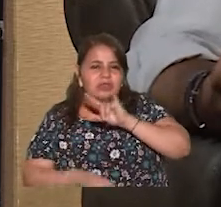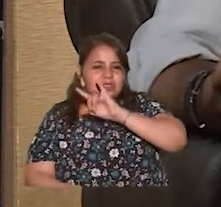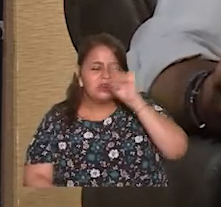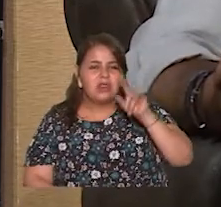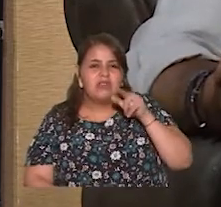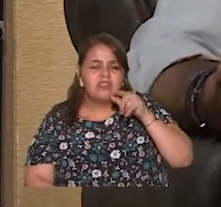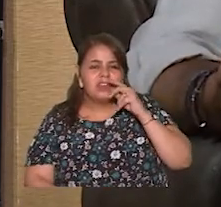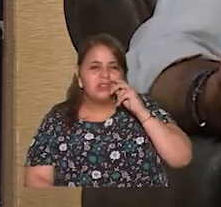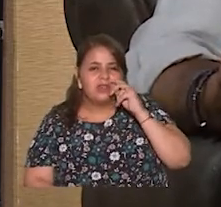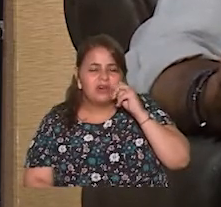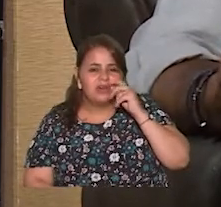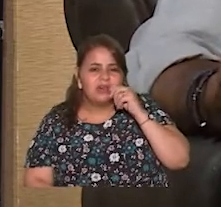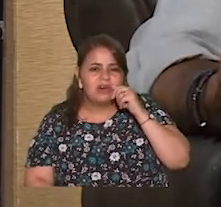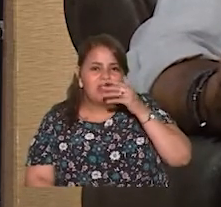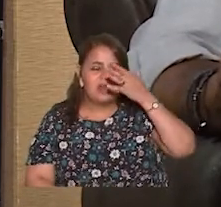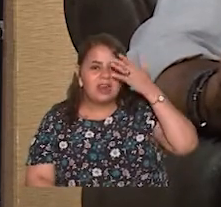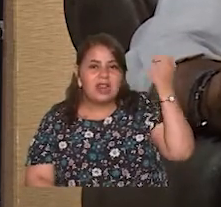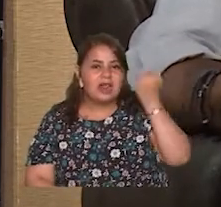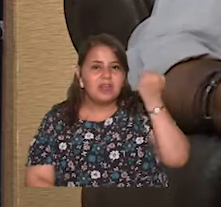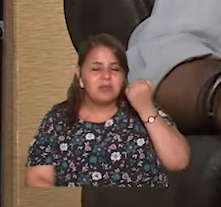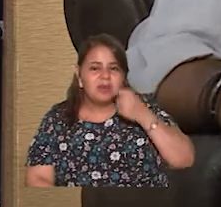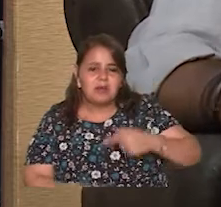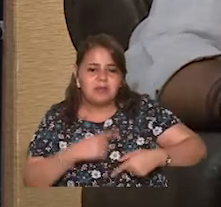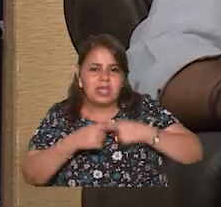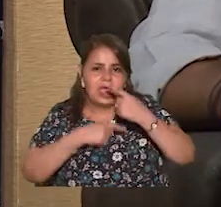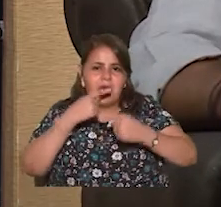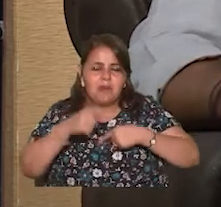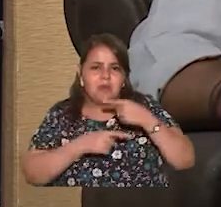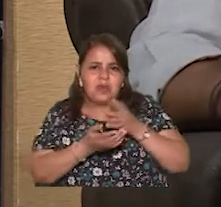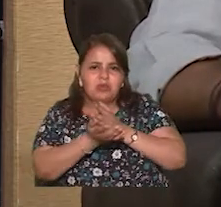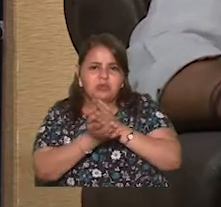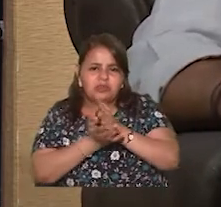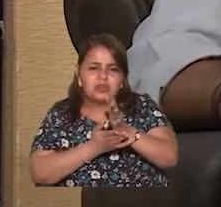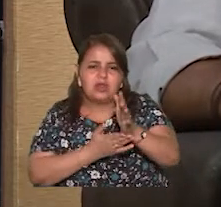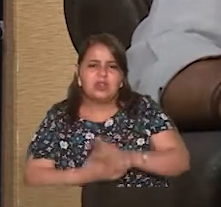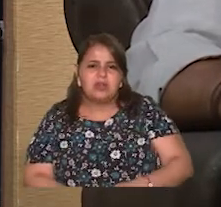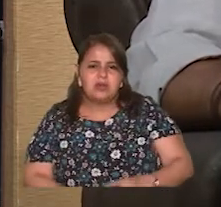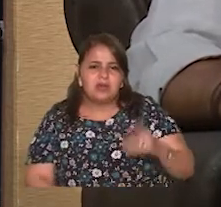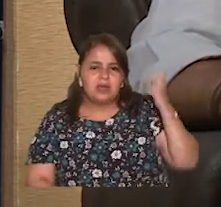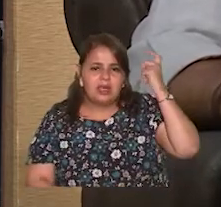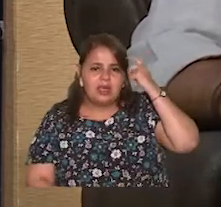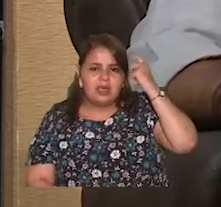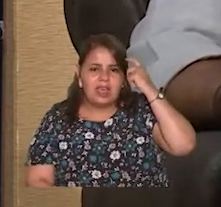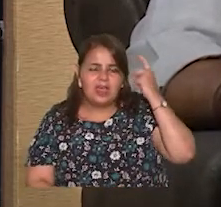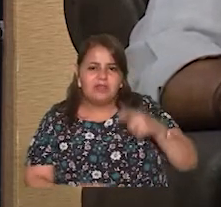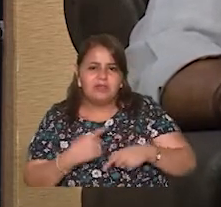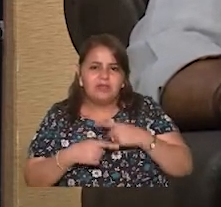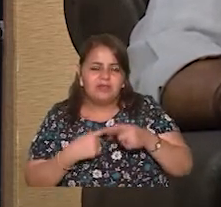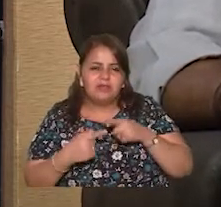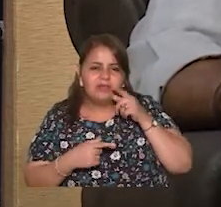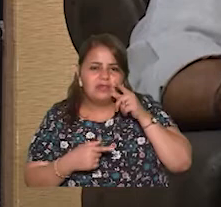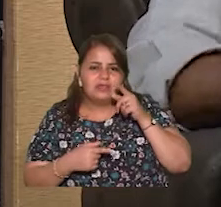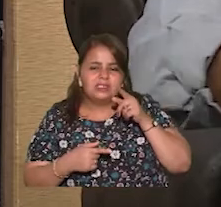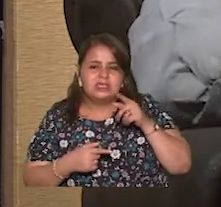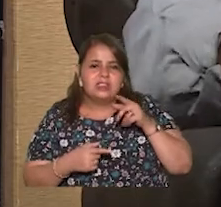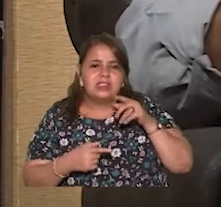الحكيم هو اللي ما بيوقفش، بيماشي في خط مستقيم، فعارف ان نهايه السكه دي مش